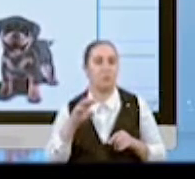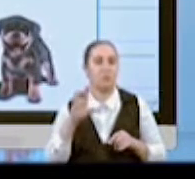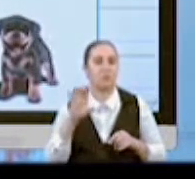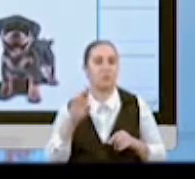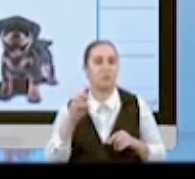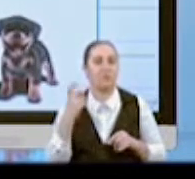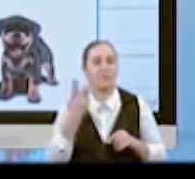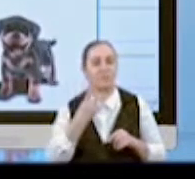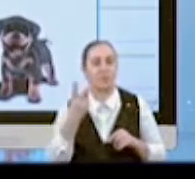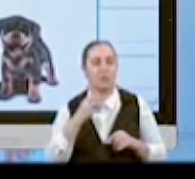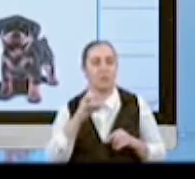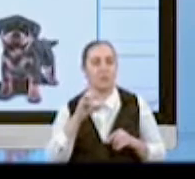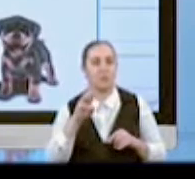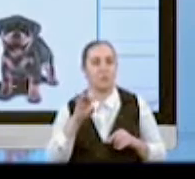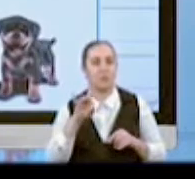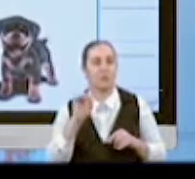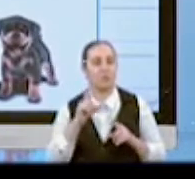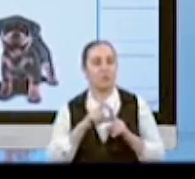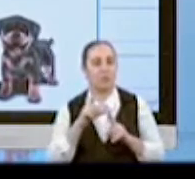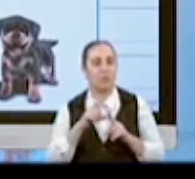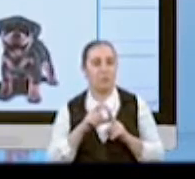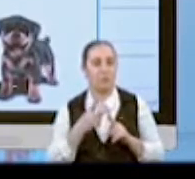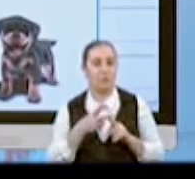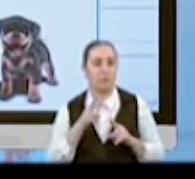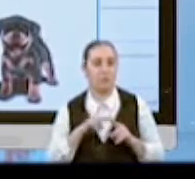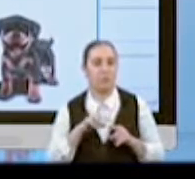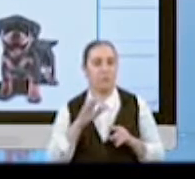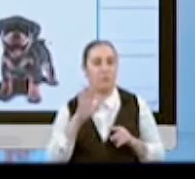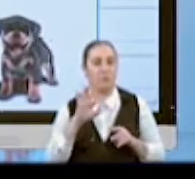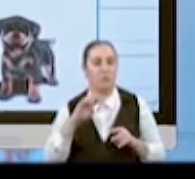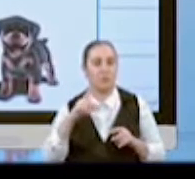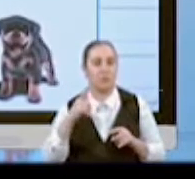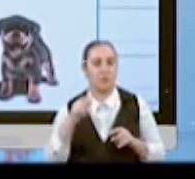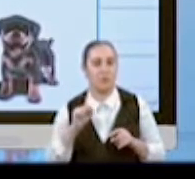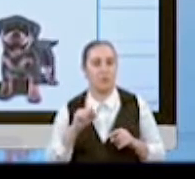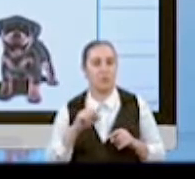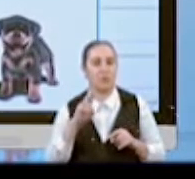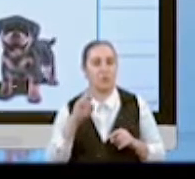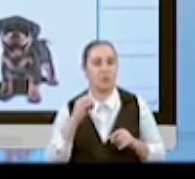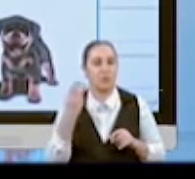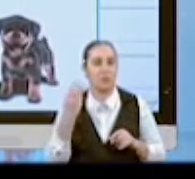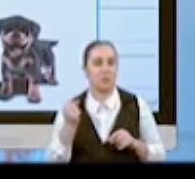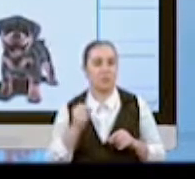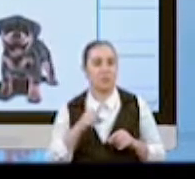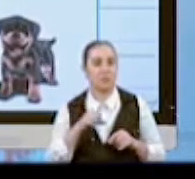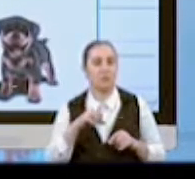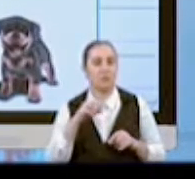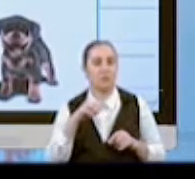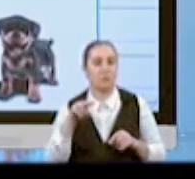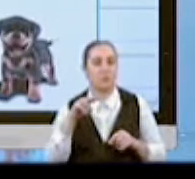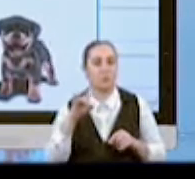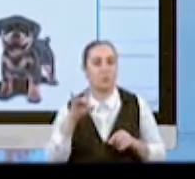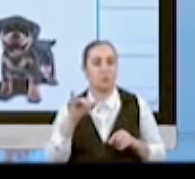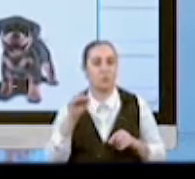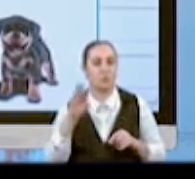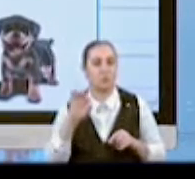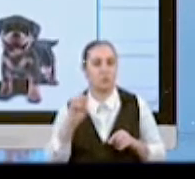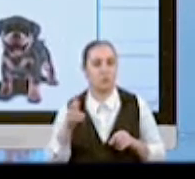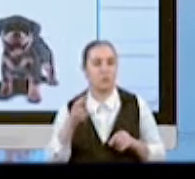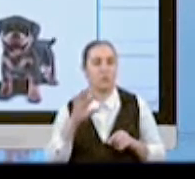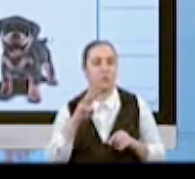Во второй строке слова «Волга», «Кеша», «дружок»